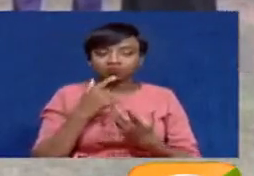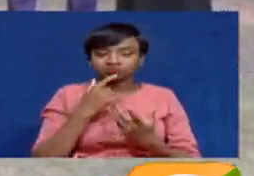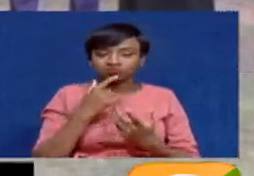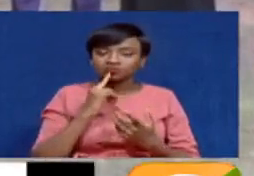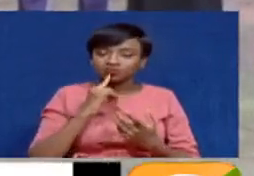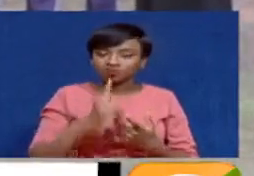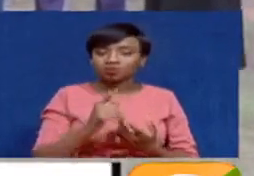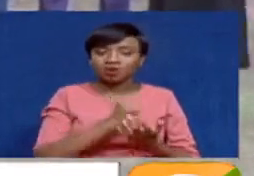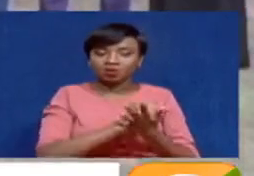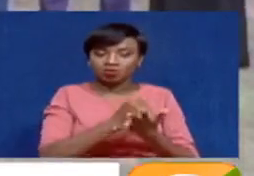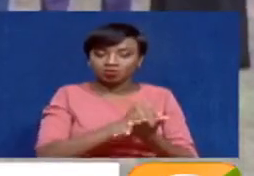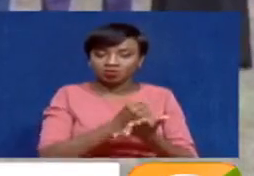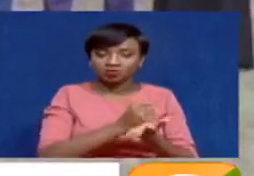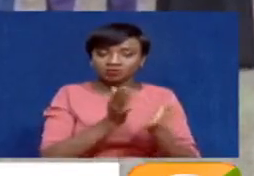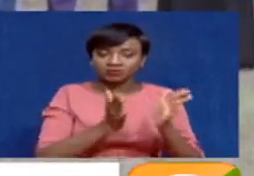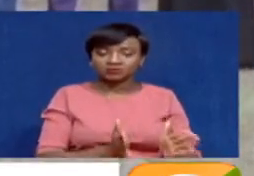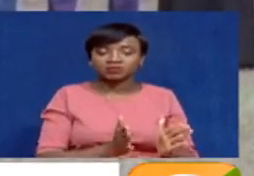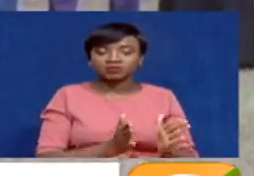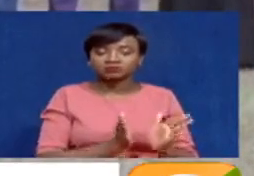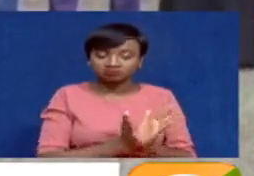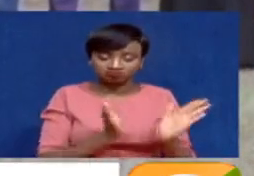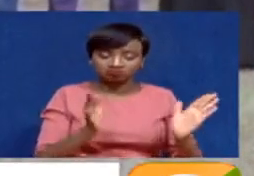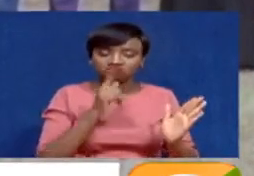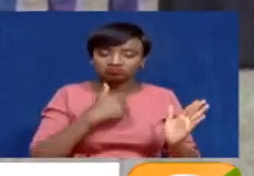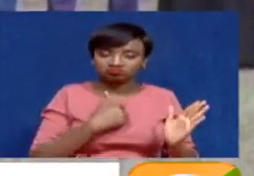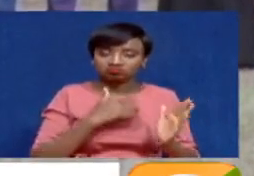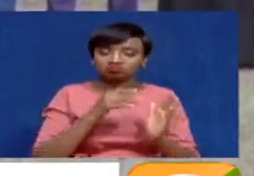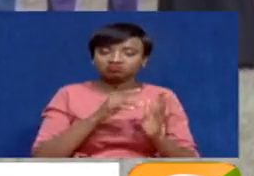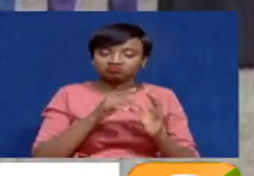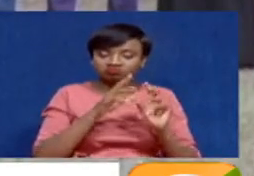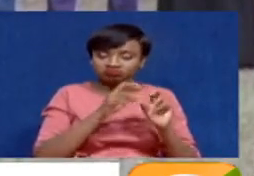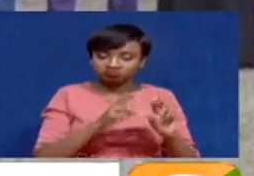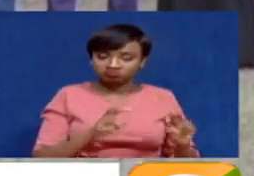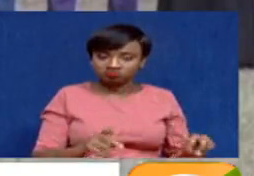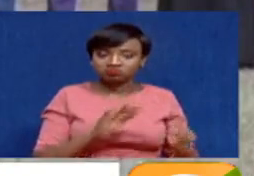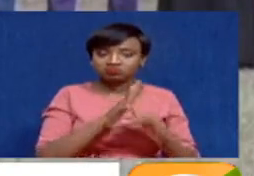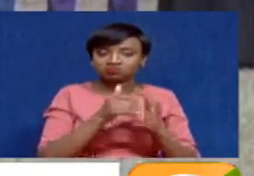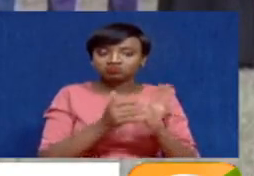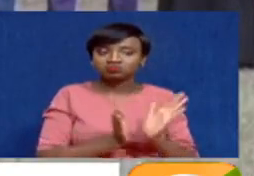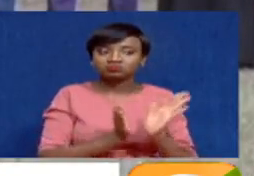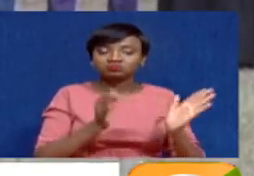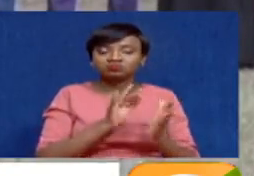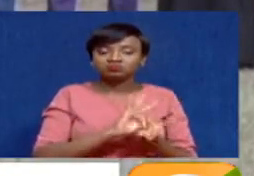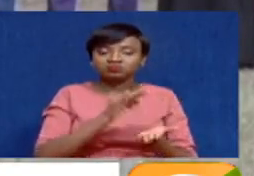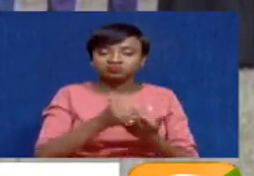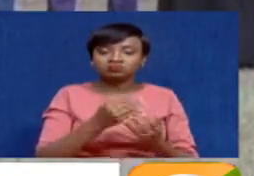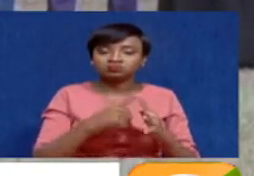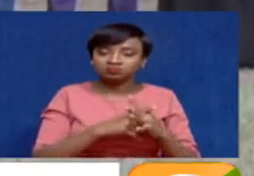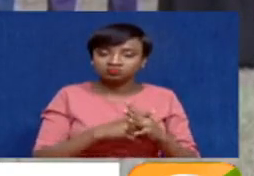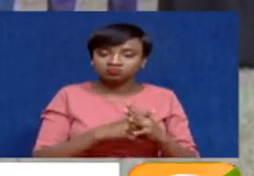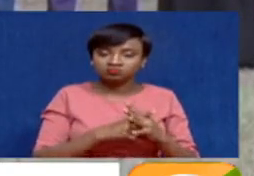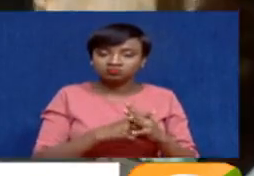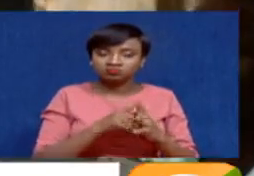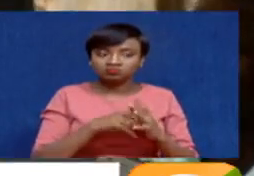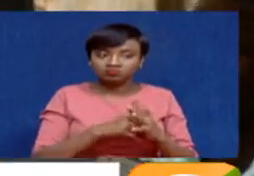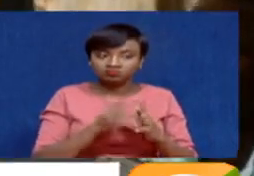a forensic audit on all public funds spent in the illegal process from inception to